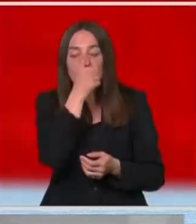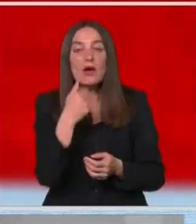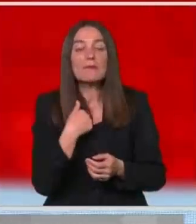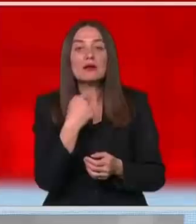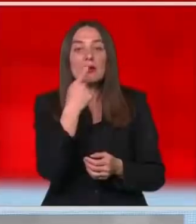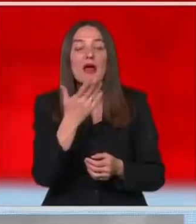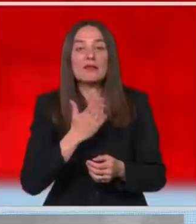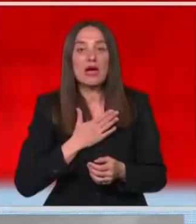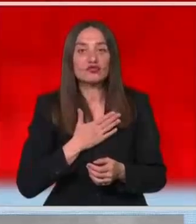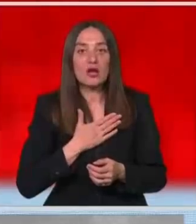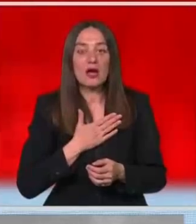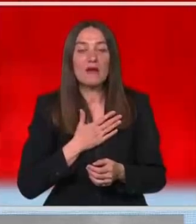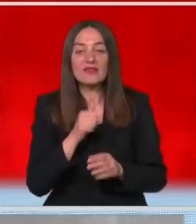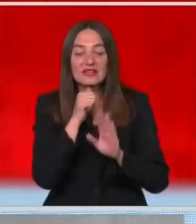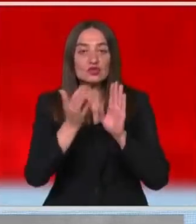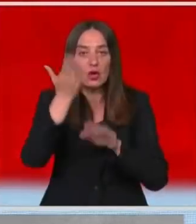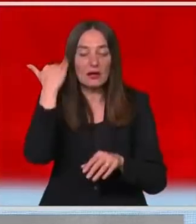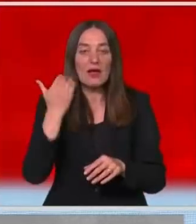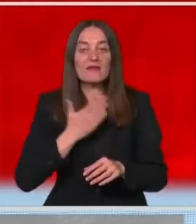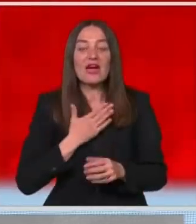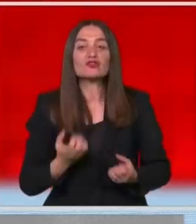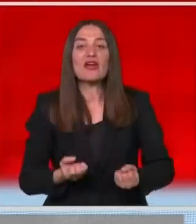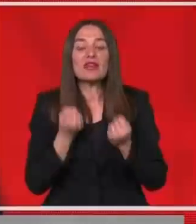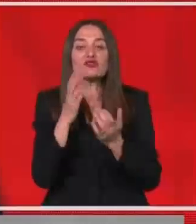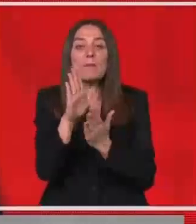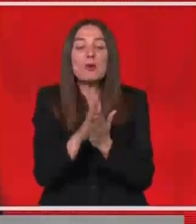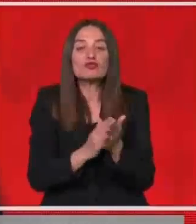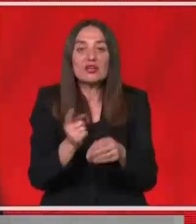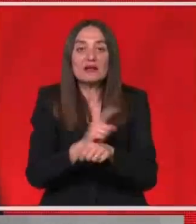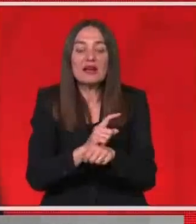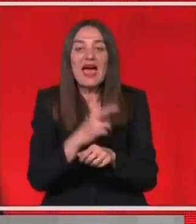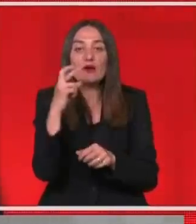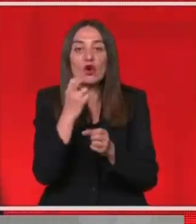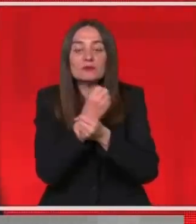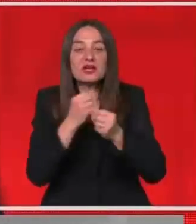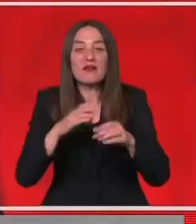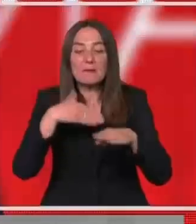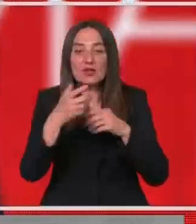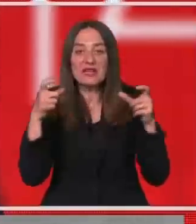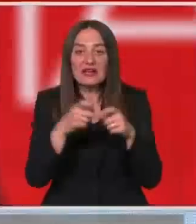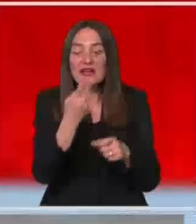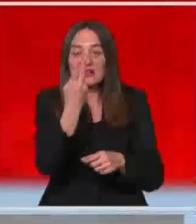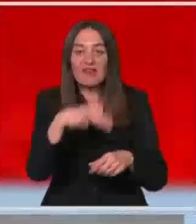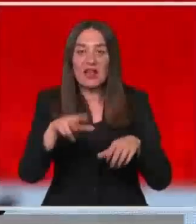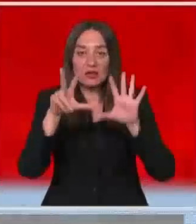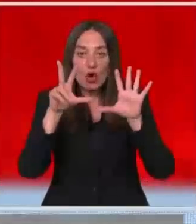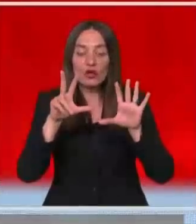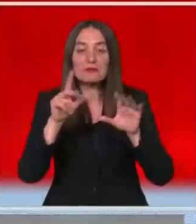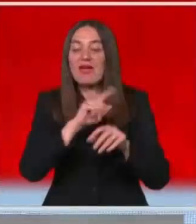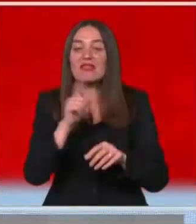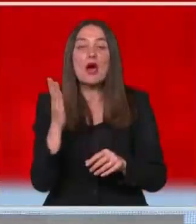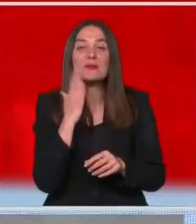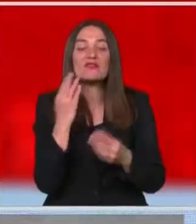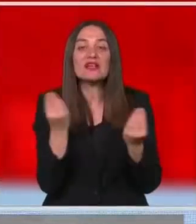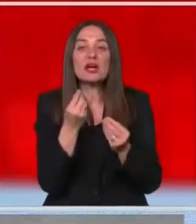Šta? Naša istorija, naš težak početni moment ekonomskog razvoja posle krize iz 2008. nije opravdanje